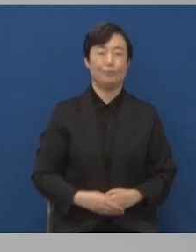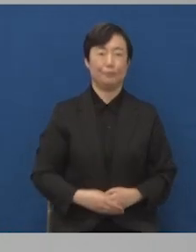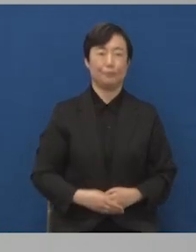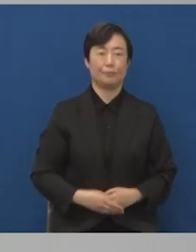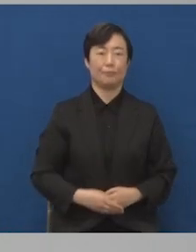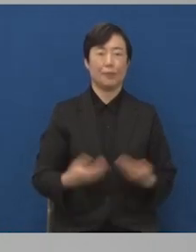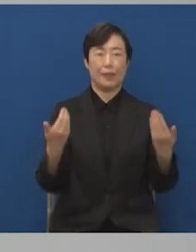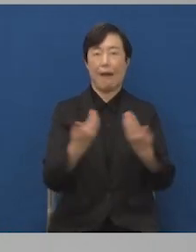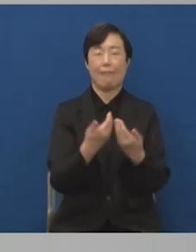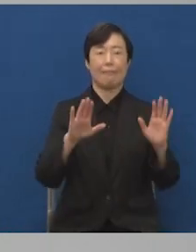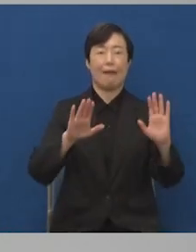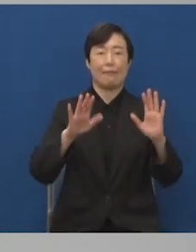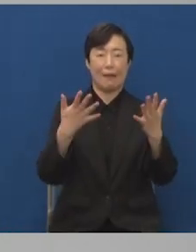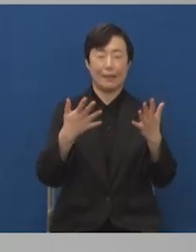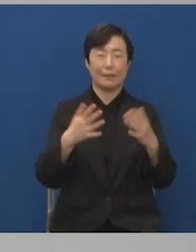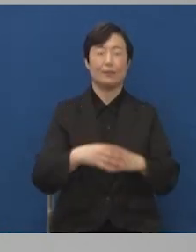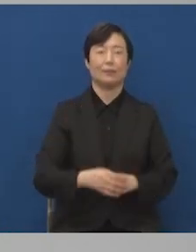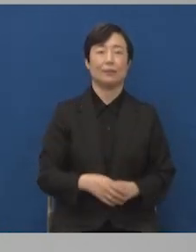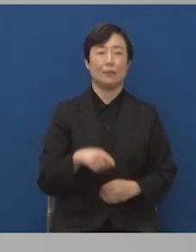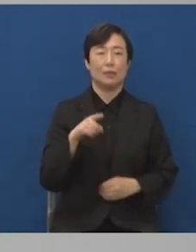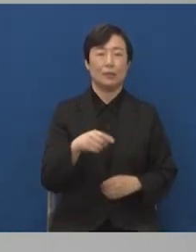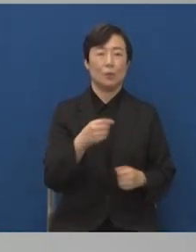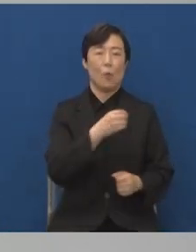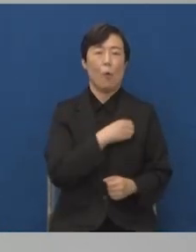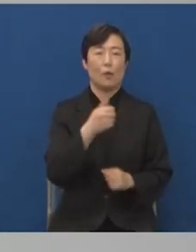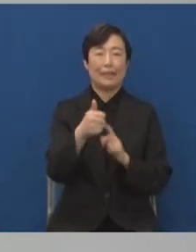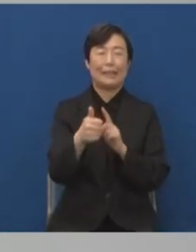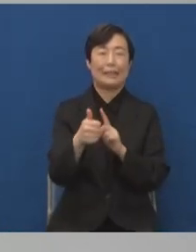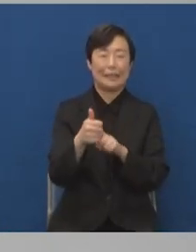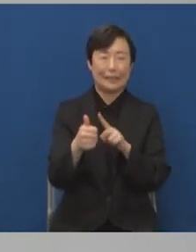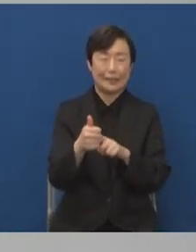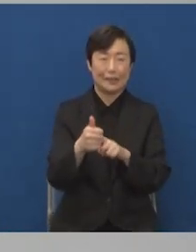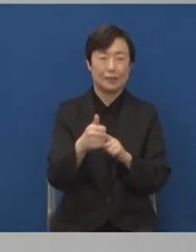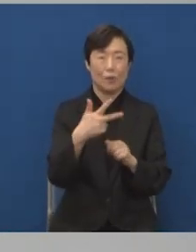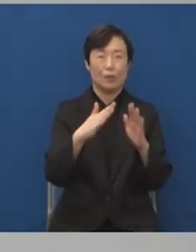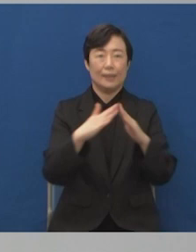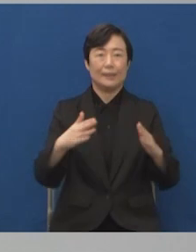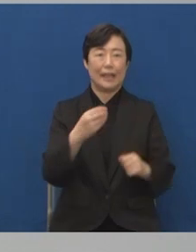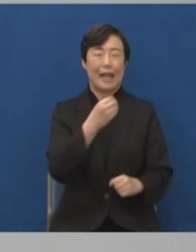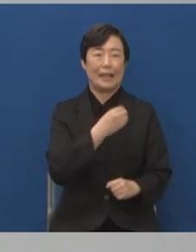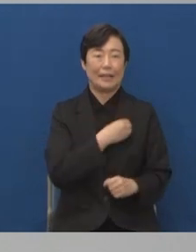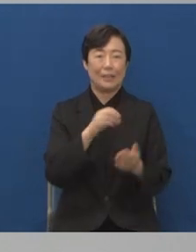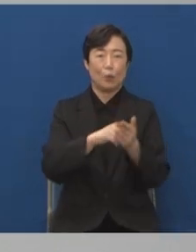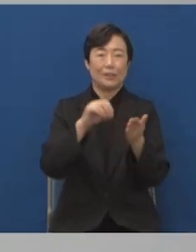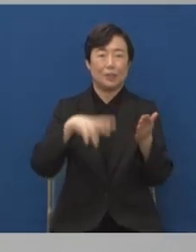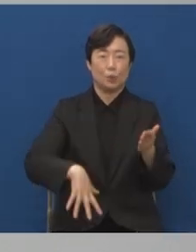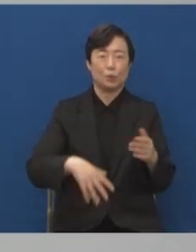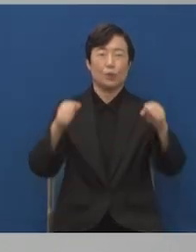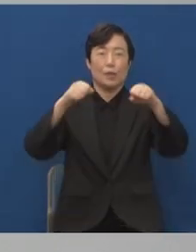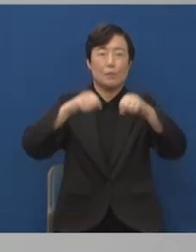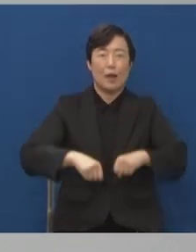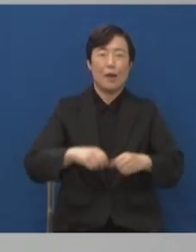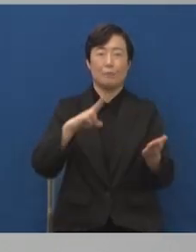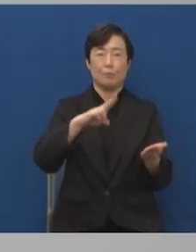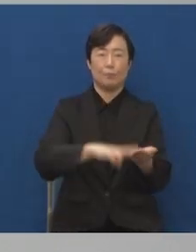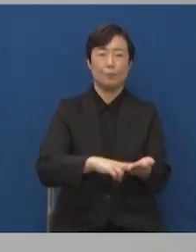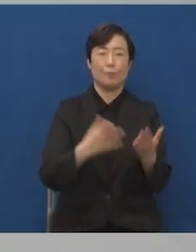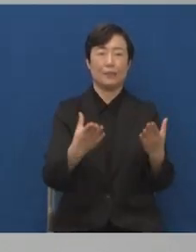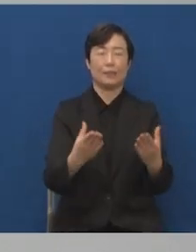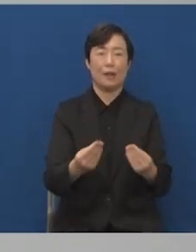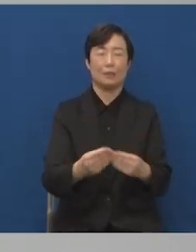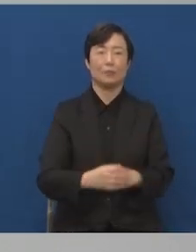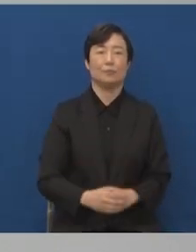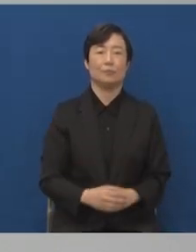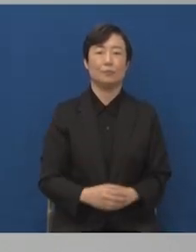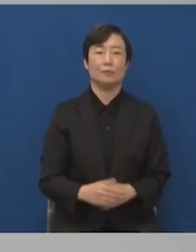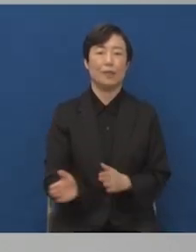ご異議なしと認めます。よって朝倉亮議員の市会議員の辞職を許可することに決定いたしました。進行いた